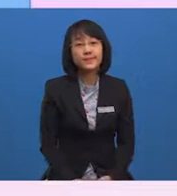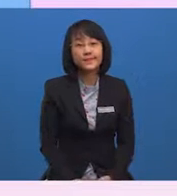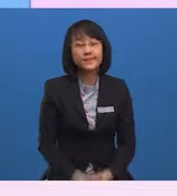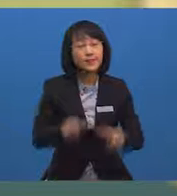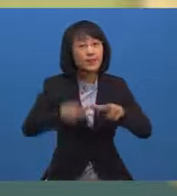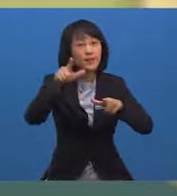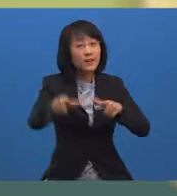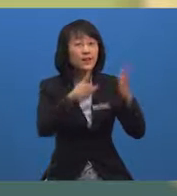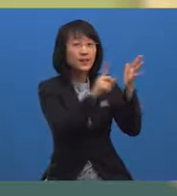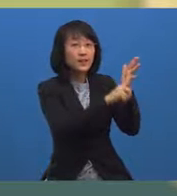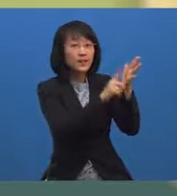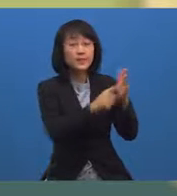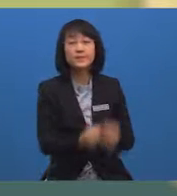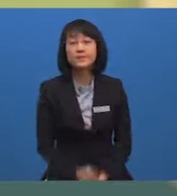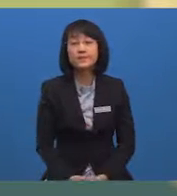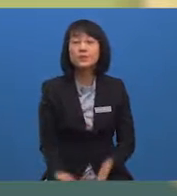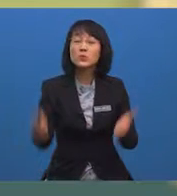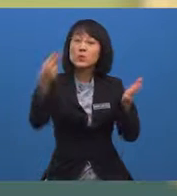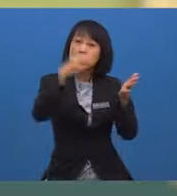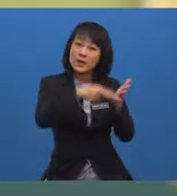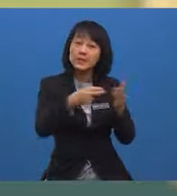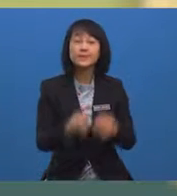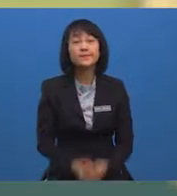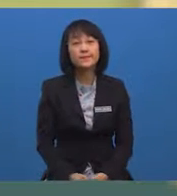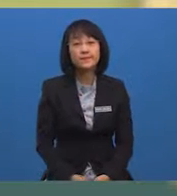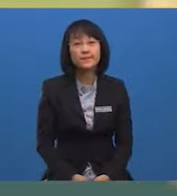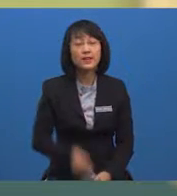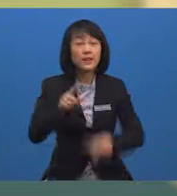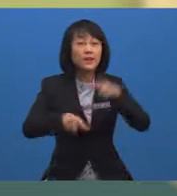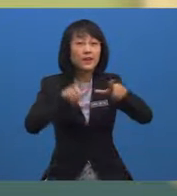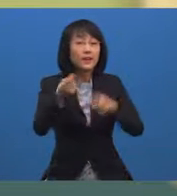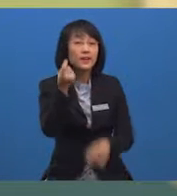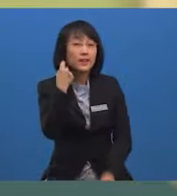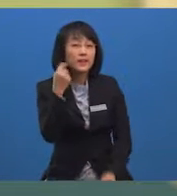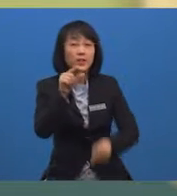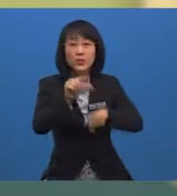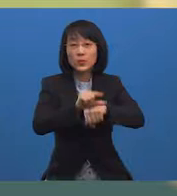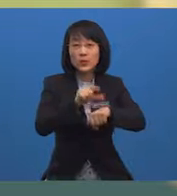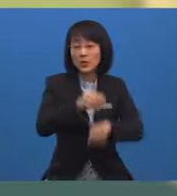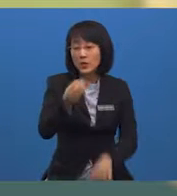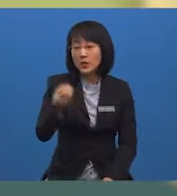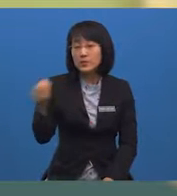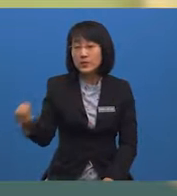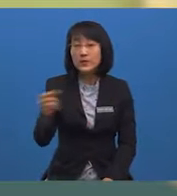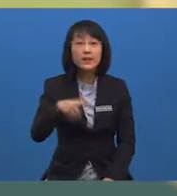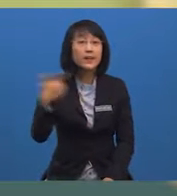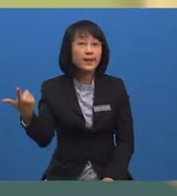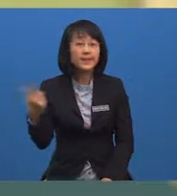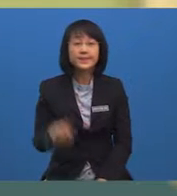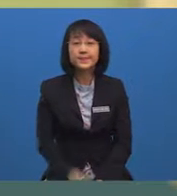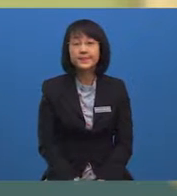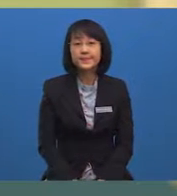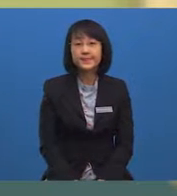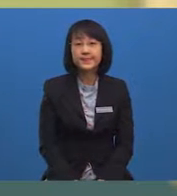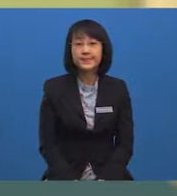Langkah lima, ulangi langkah-langkah sebentar tadi menggunakan objek yang lain. Tadi kita